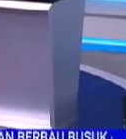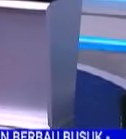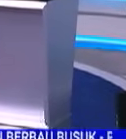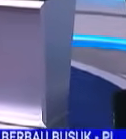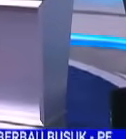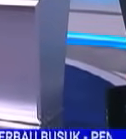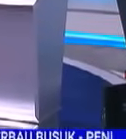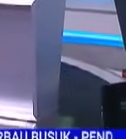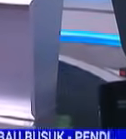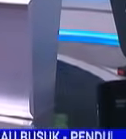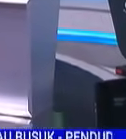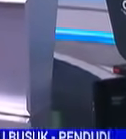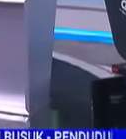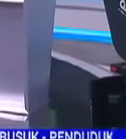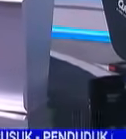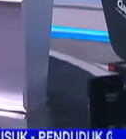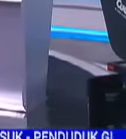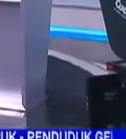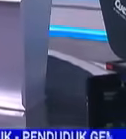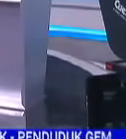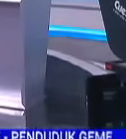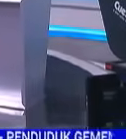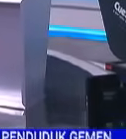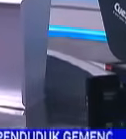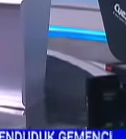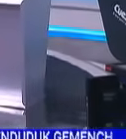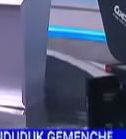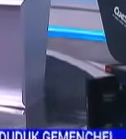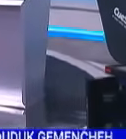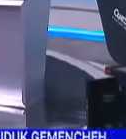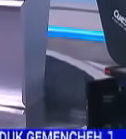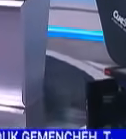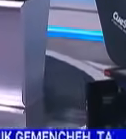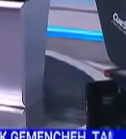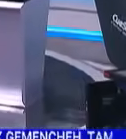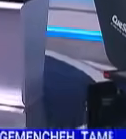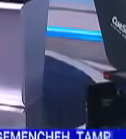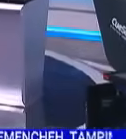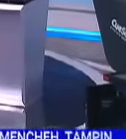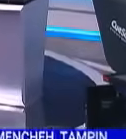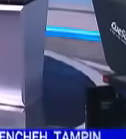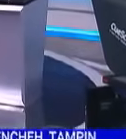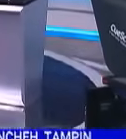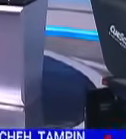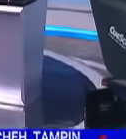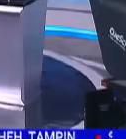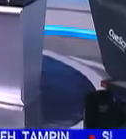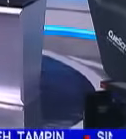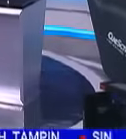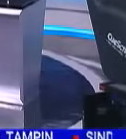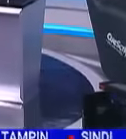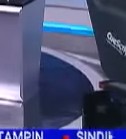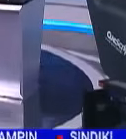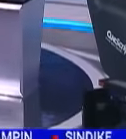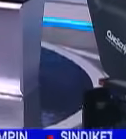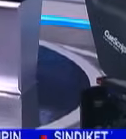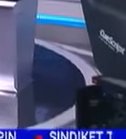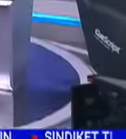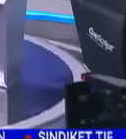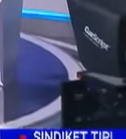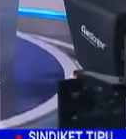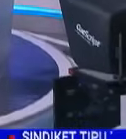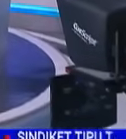19 ternyata memudahkan urusan masih hati di kawasan yang depan masalah logistik laporannya tiket nanti